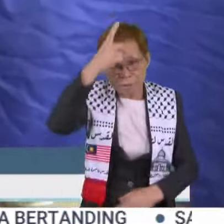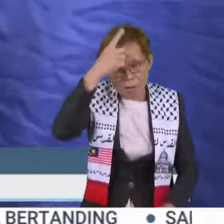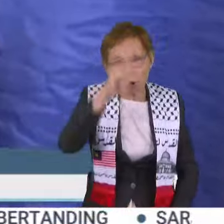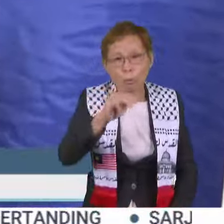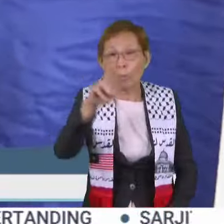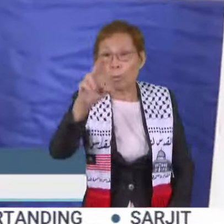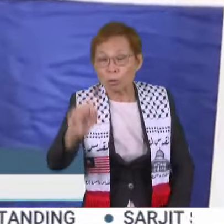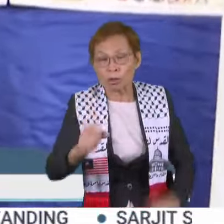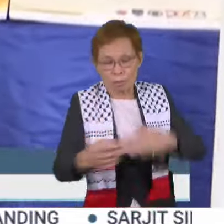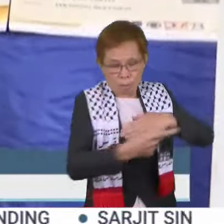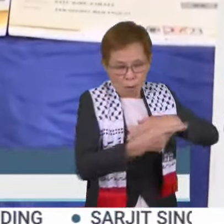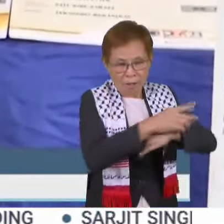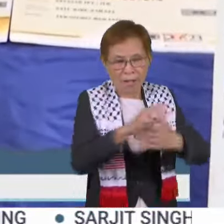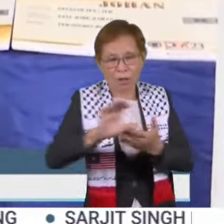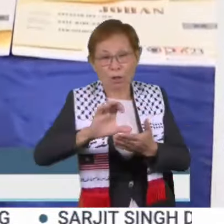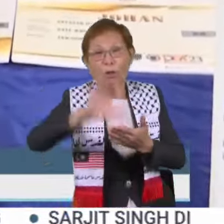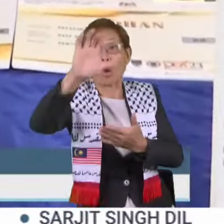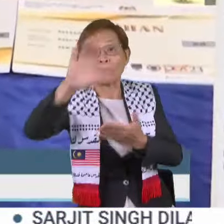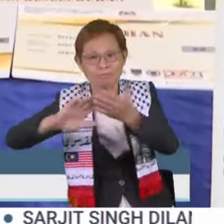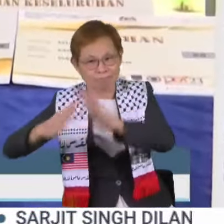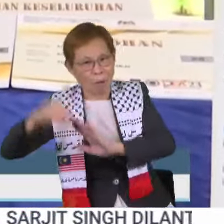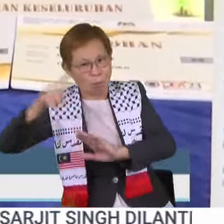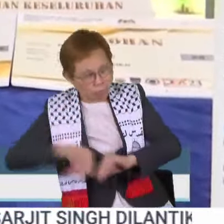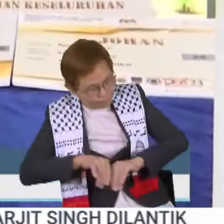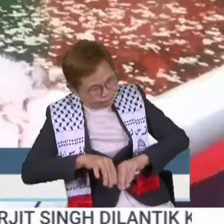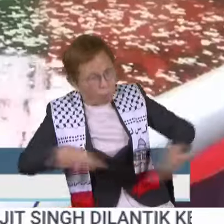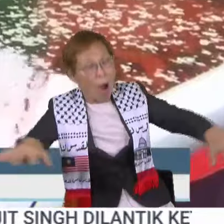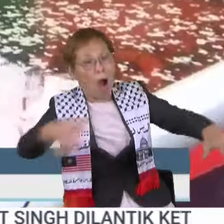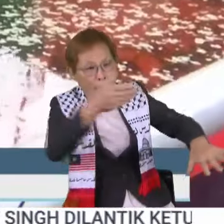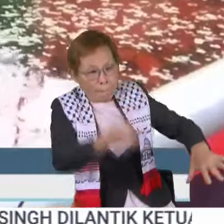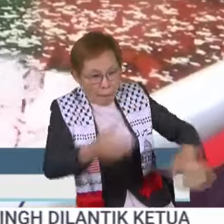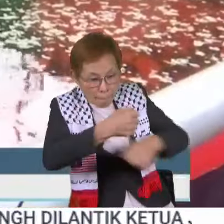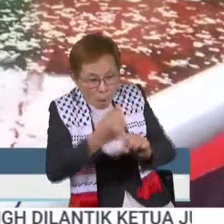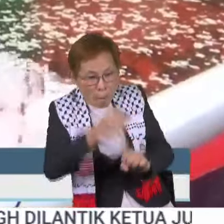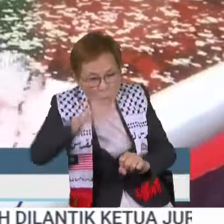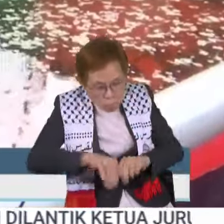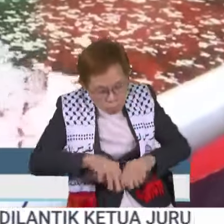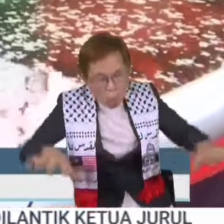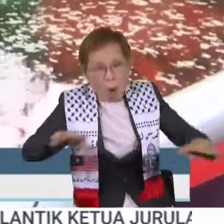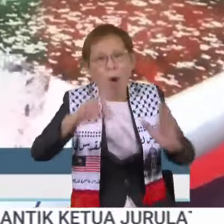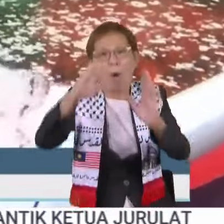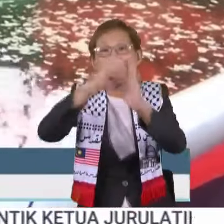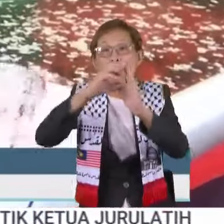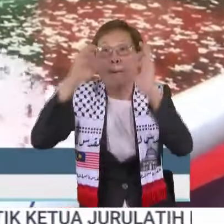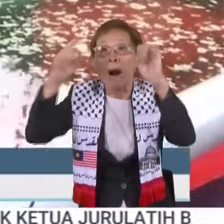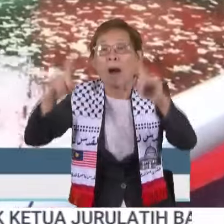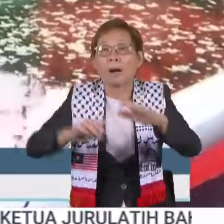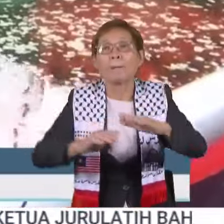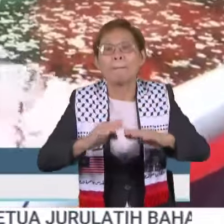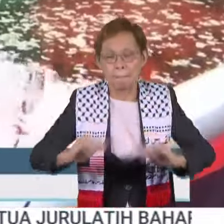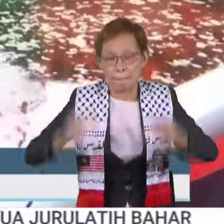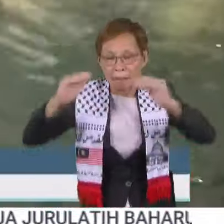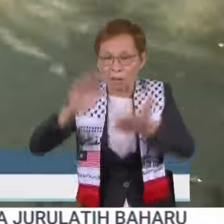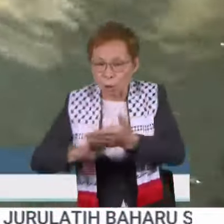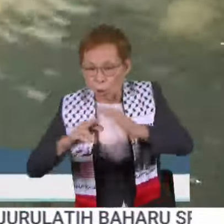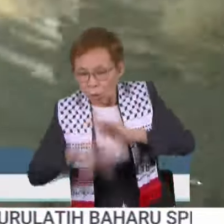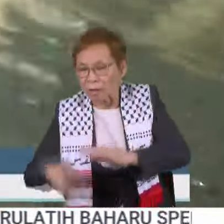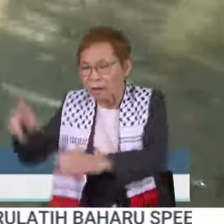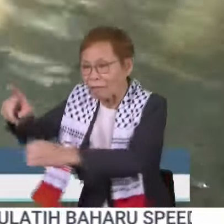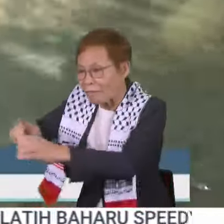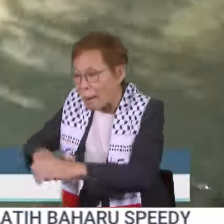Mustafa Politeknik dan kolej komuniti juga perlu mengembangkan produk yang dihasilkan dan model pelajaran ke peringkat sekolah rendah sekaligus